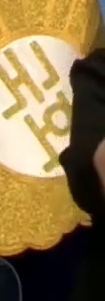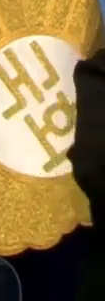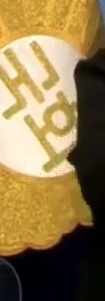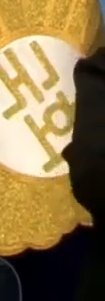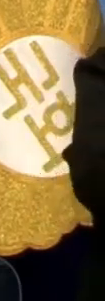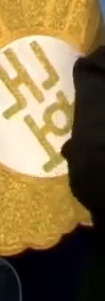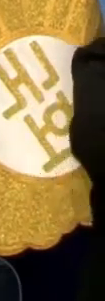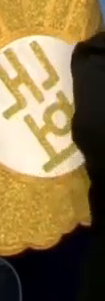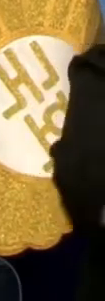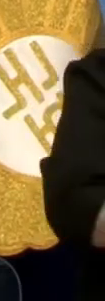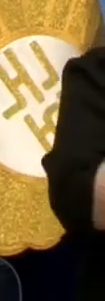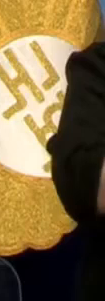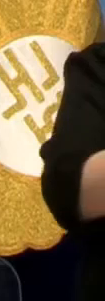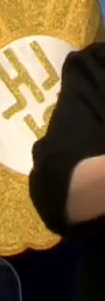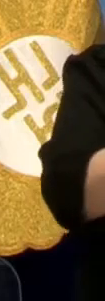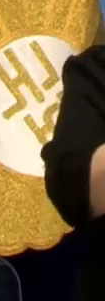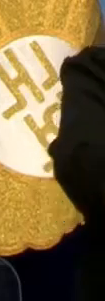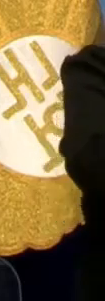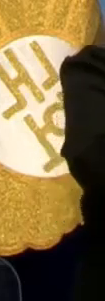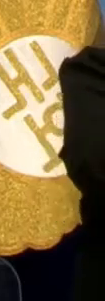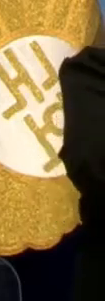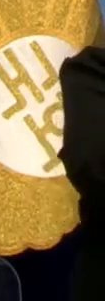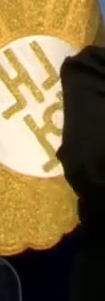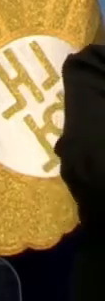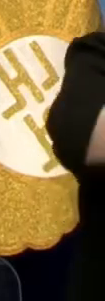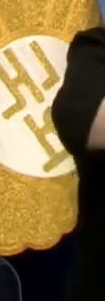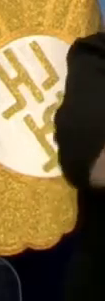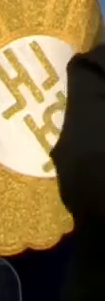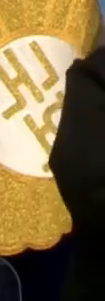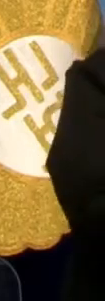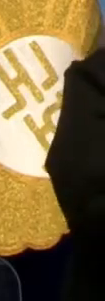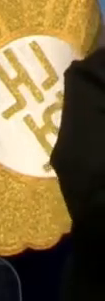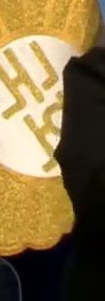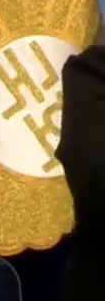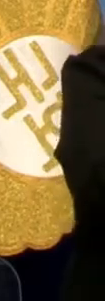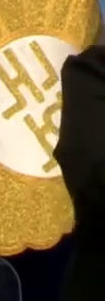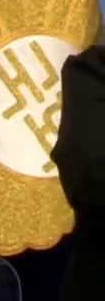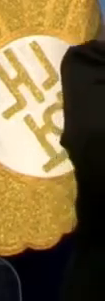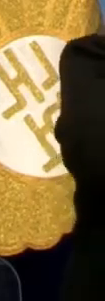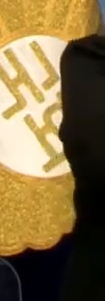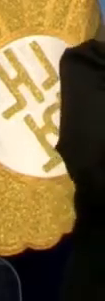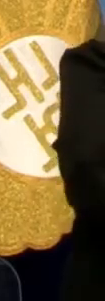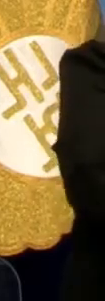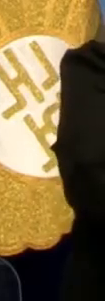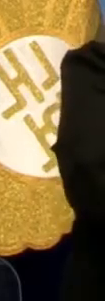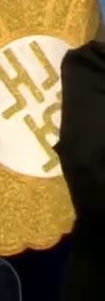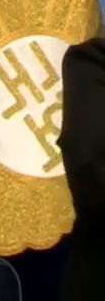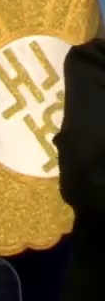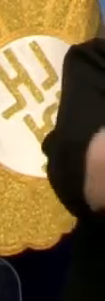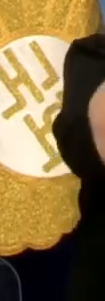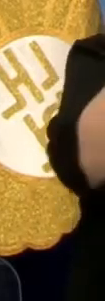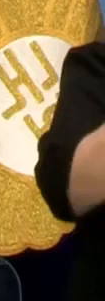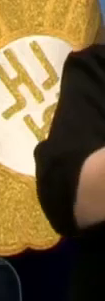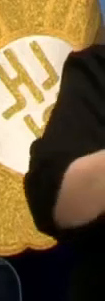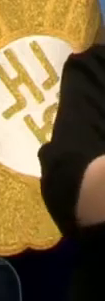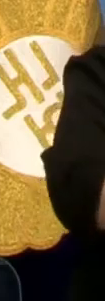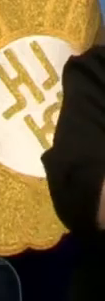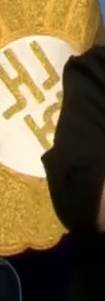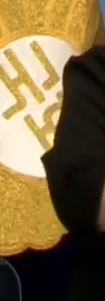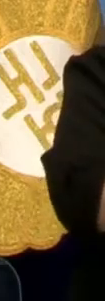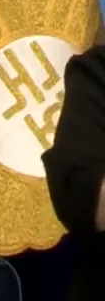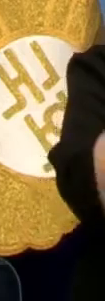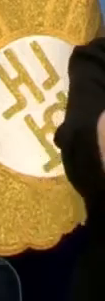입법 예고했습니다. 반려동물의 생명권 보호에 역사적인 전기가 마련되었다고